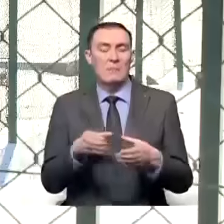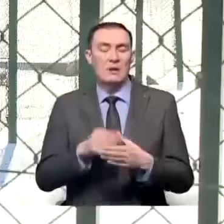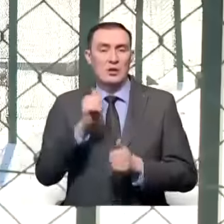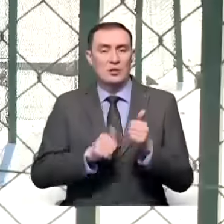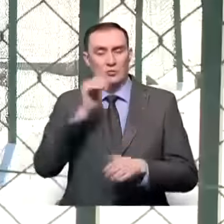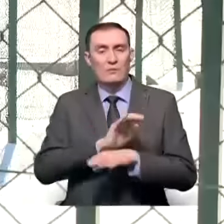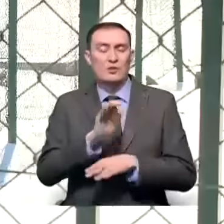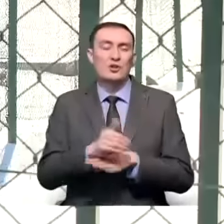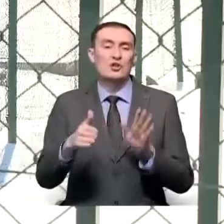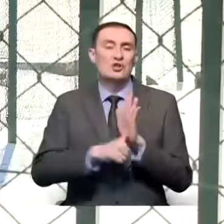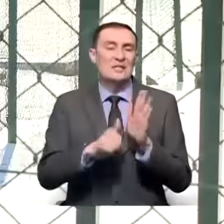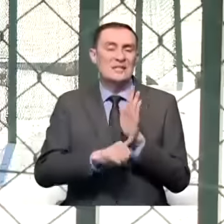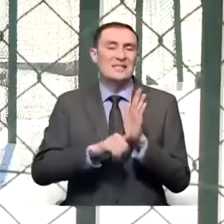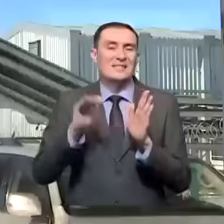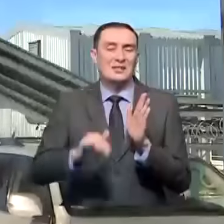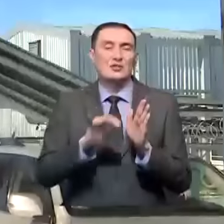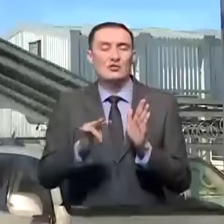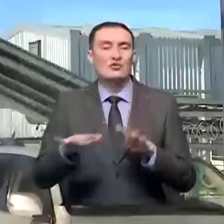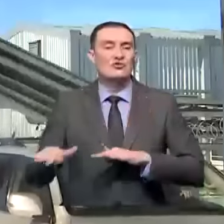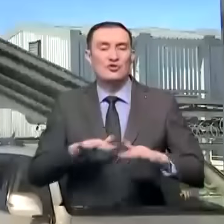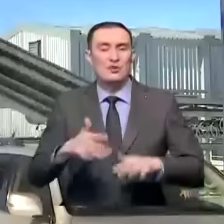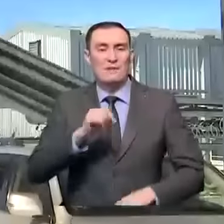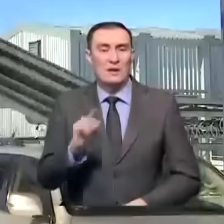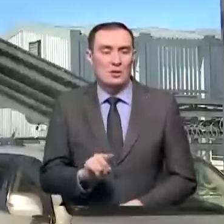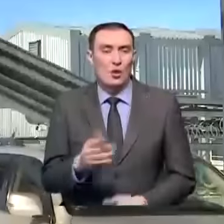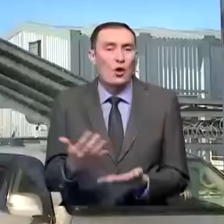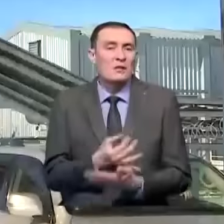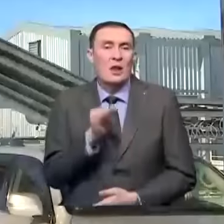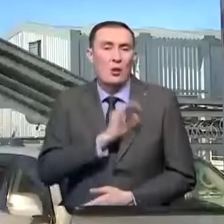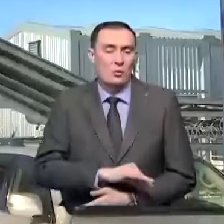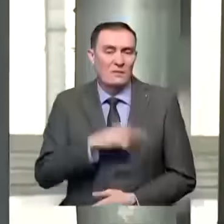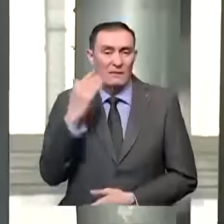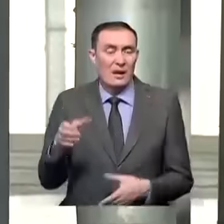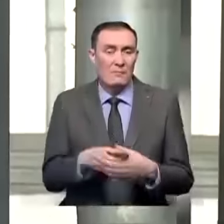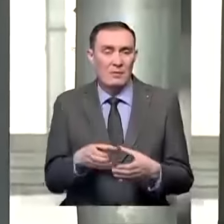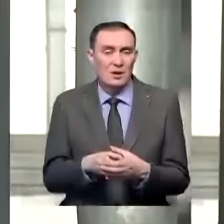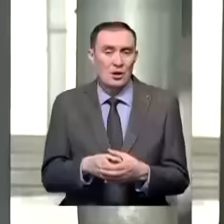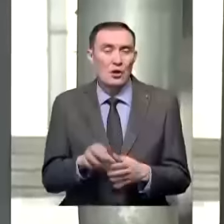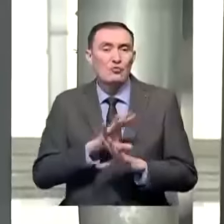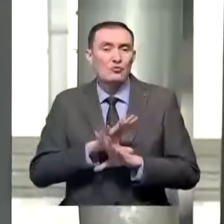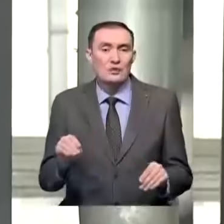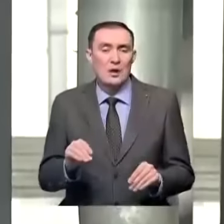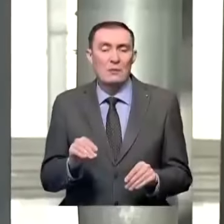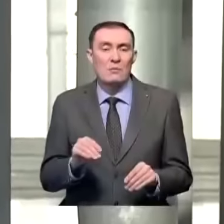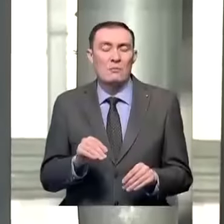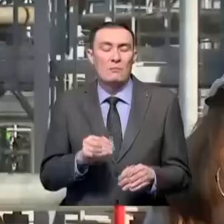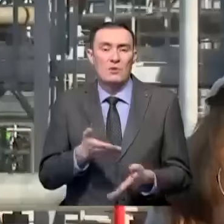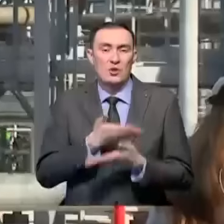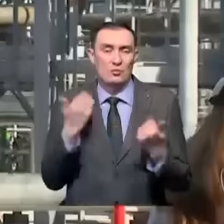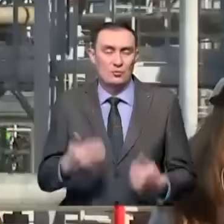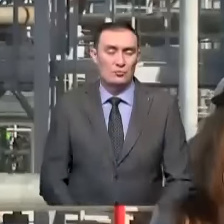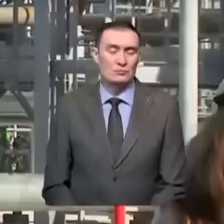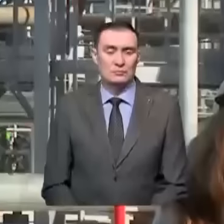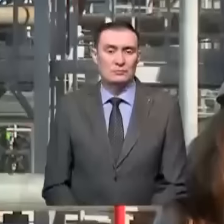ежегодно производит до 60 тысяч тонн сжиженного газа. Но доходы, говорят производители, уже не покрывают расходы.